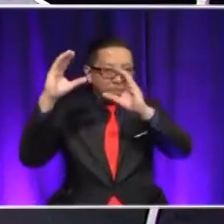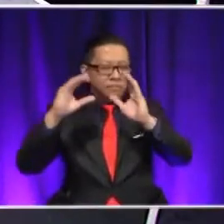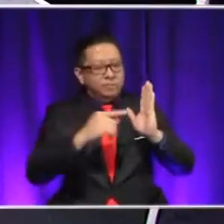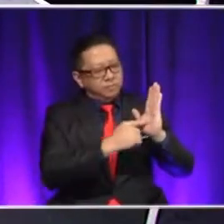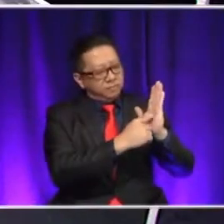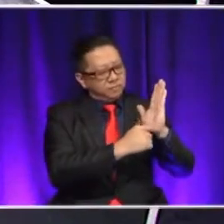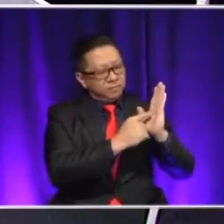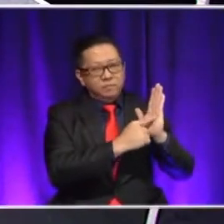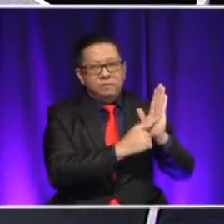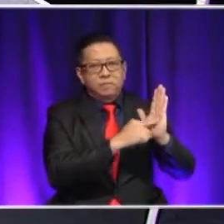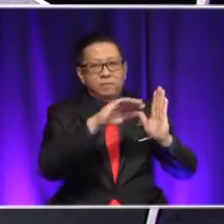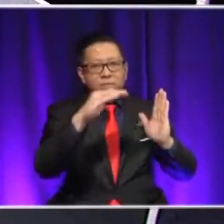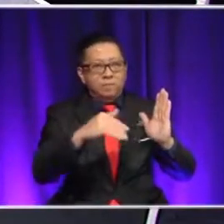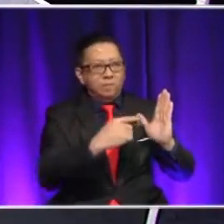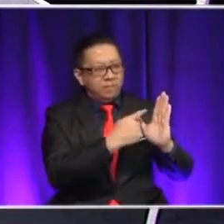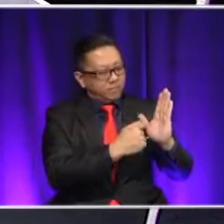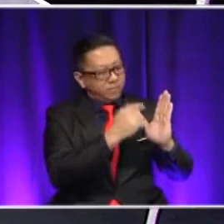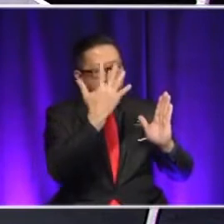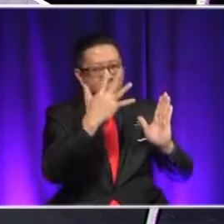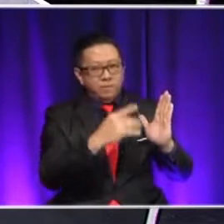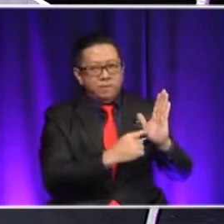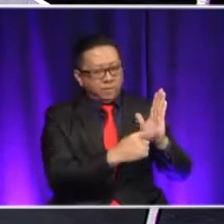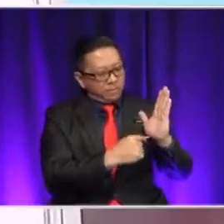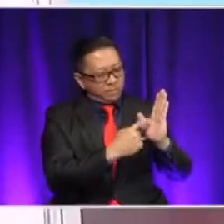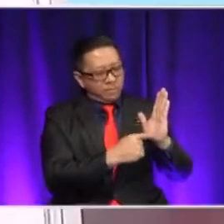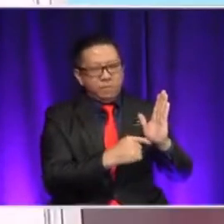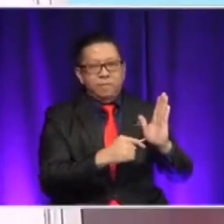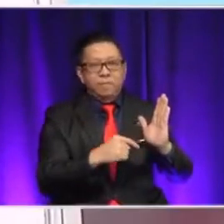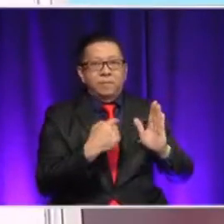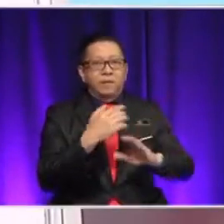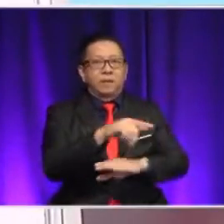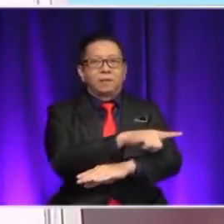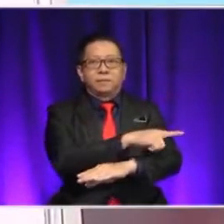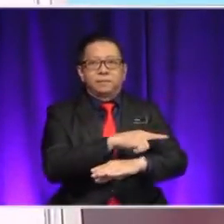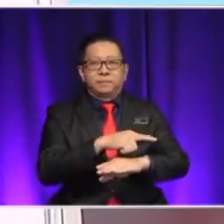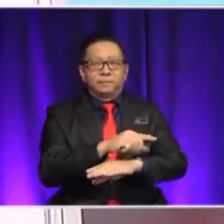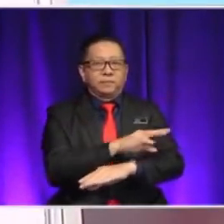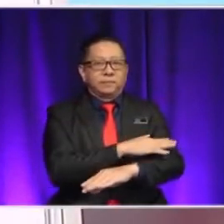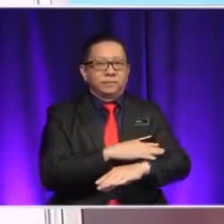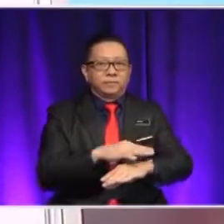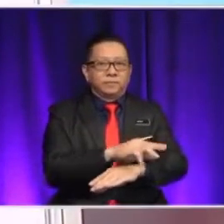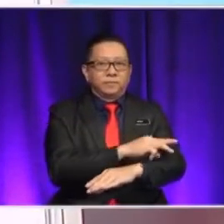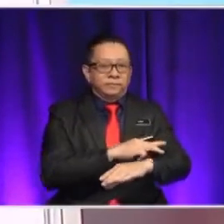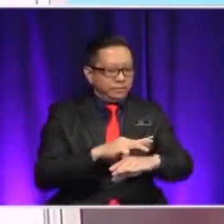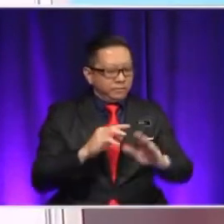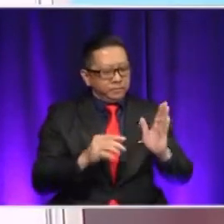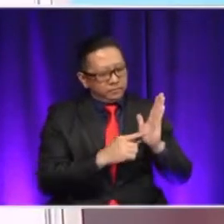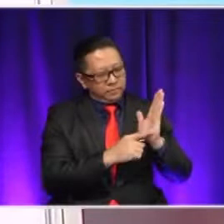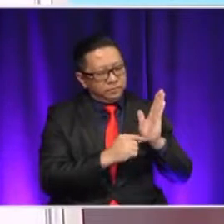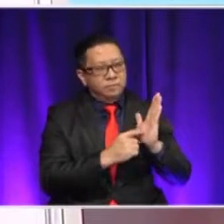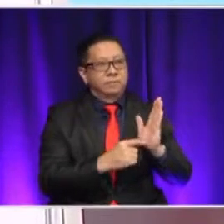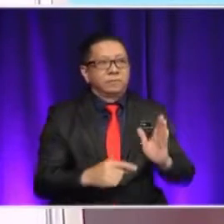dan pokok mereka ya ini adalah a ihla iya betul asyik masyuk SKC gule boleh